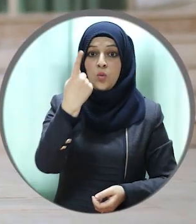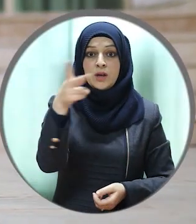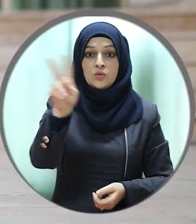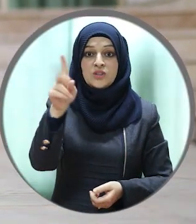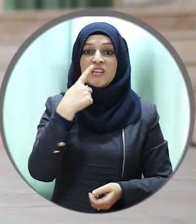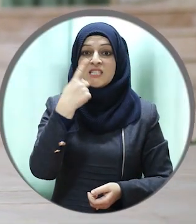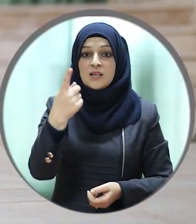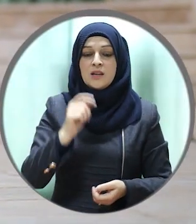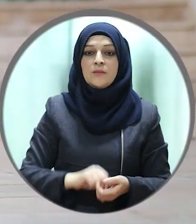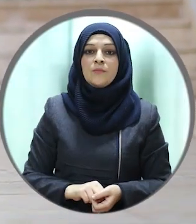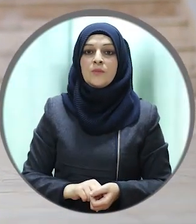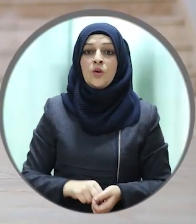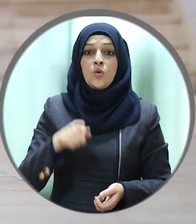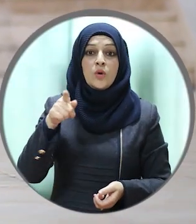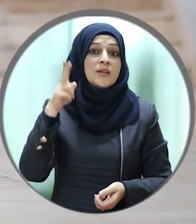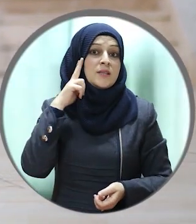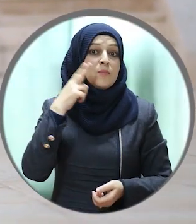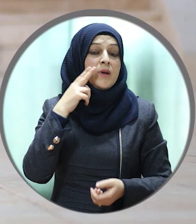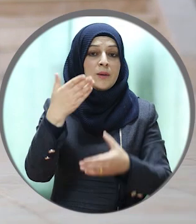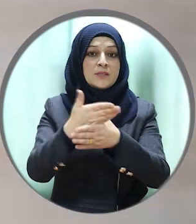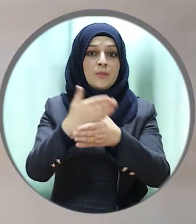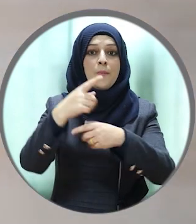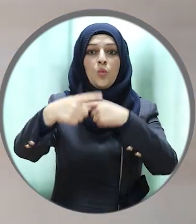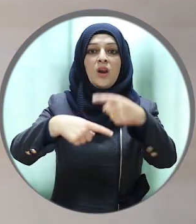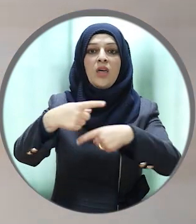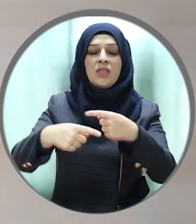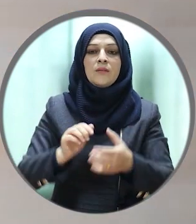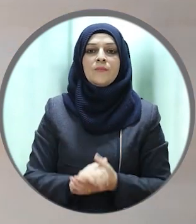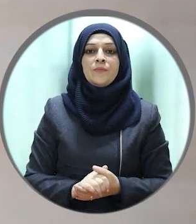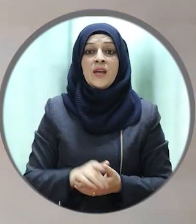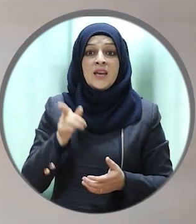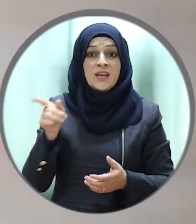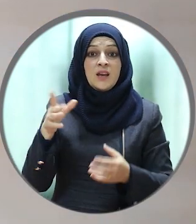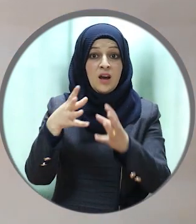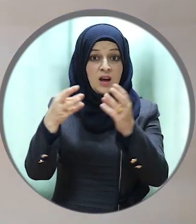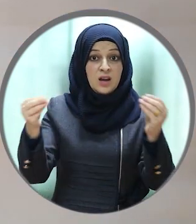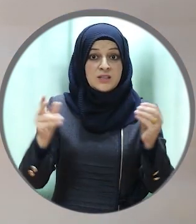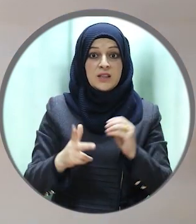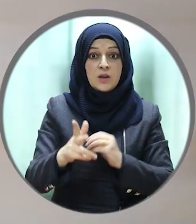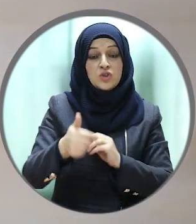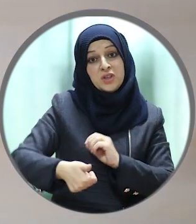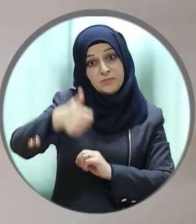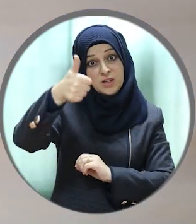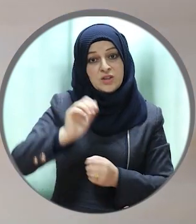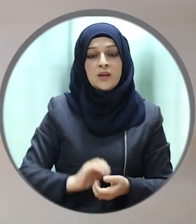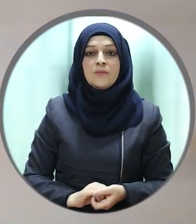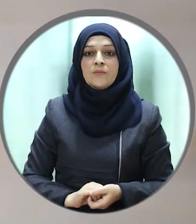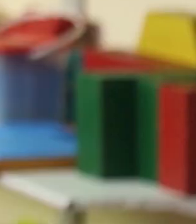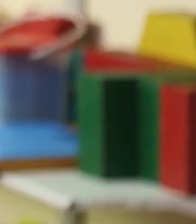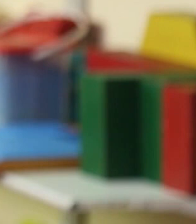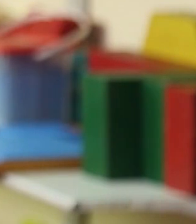عمري 21 سنة وأنا صماء بسبب وراثي. أنا خلصت توجيهي